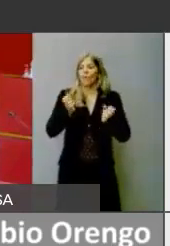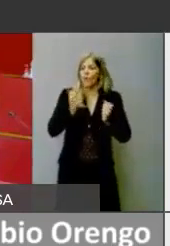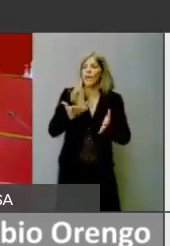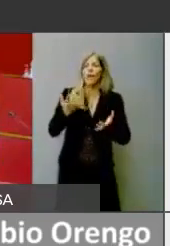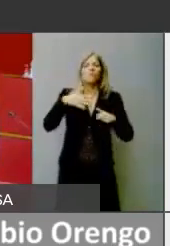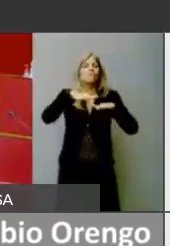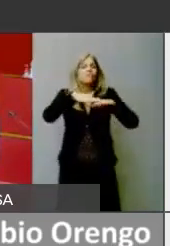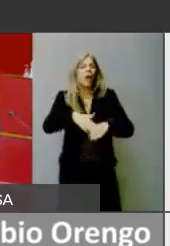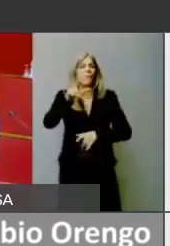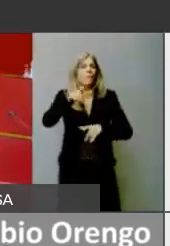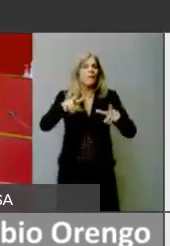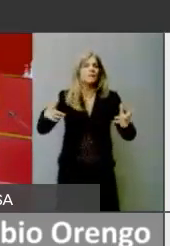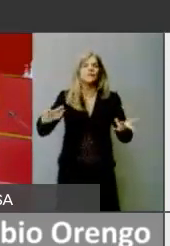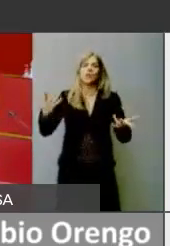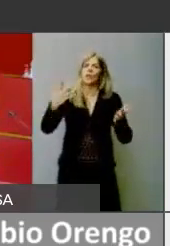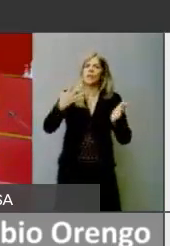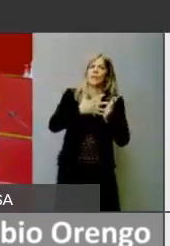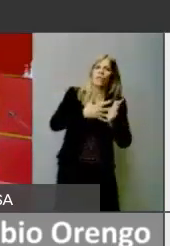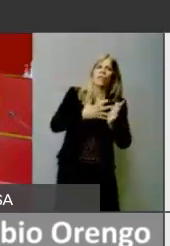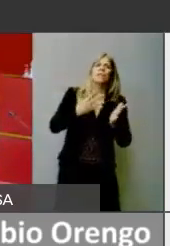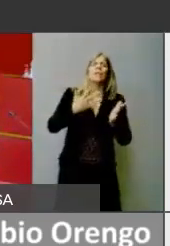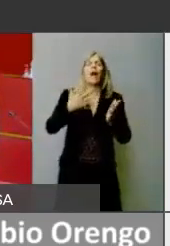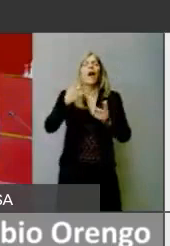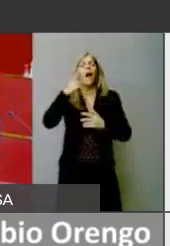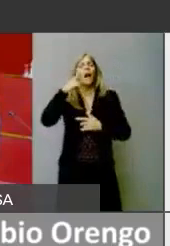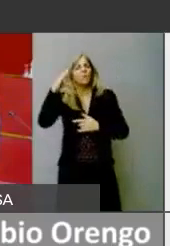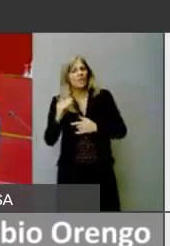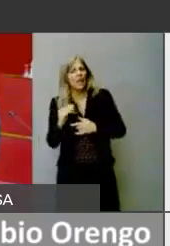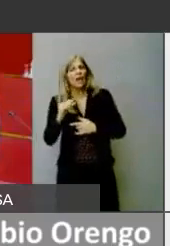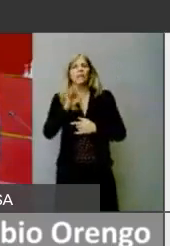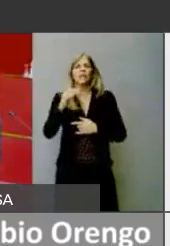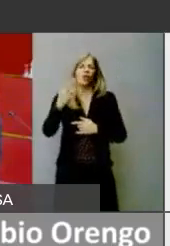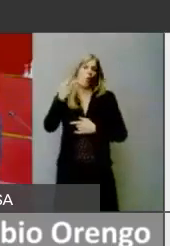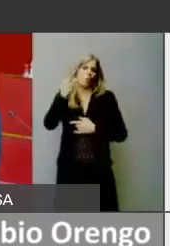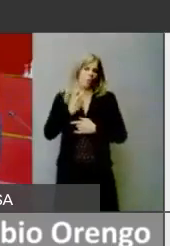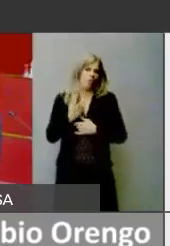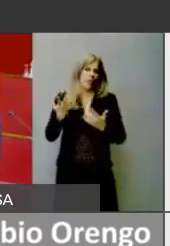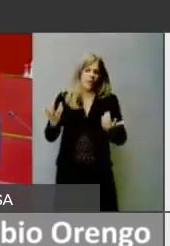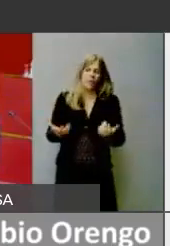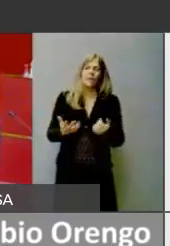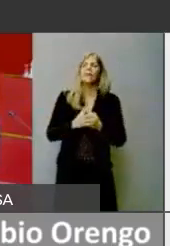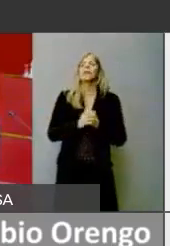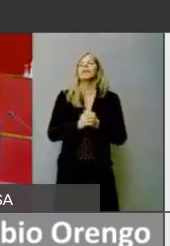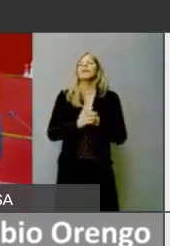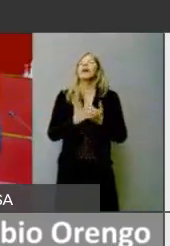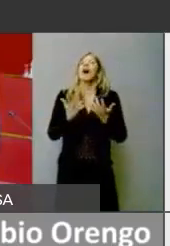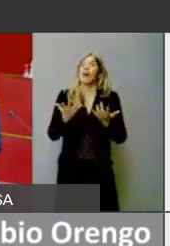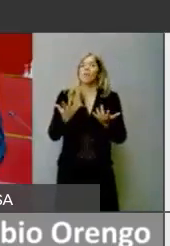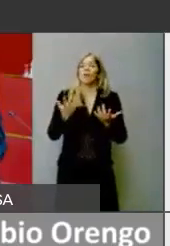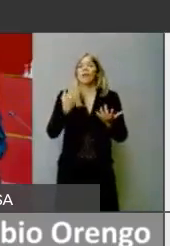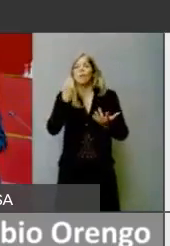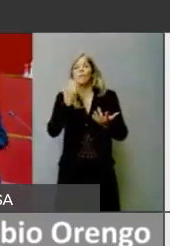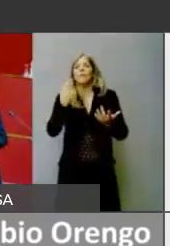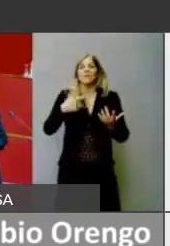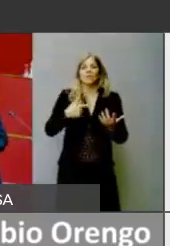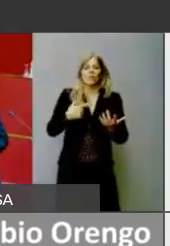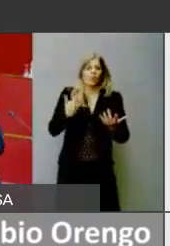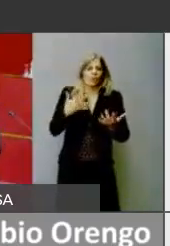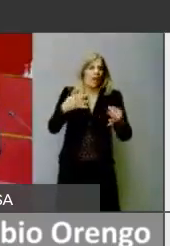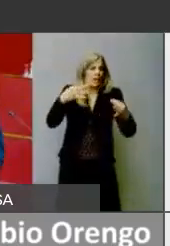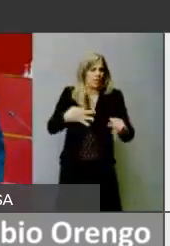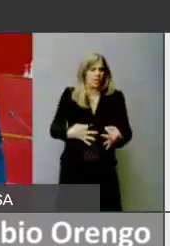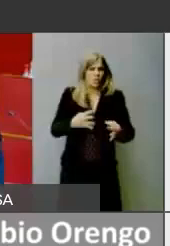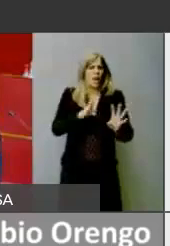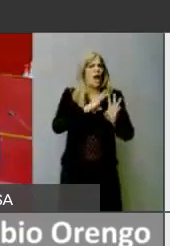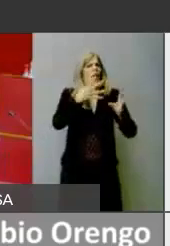caso ipovedenti o non vedenti, e credo che in qualche modo quindi questa decisione, già presa dall'amministrazione, ma credo che sia anche giusto